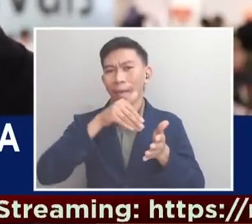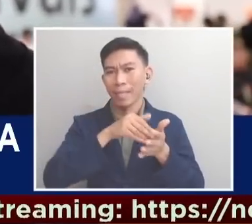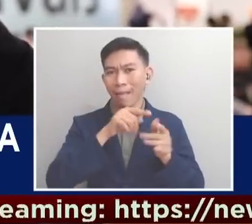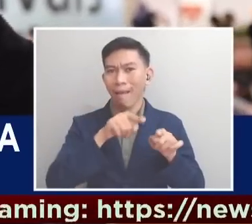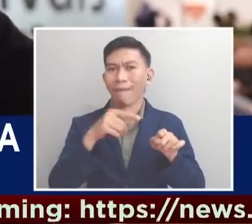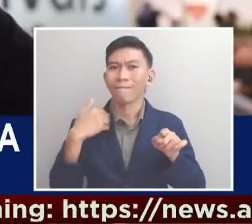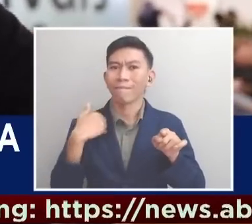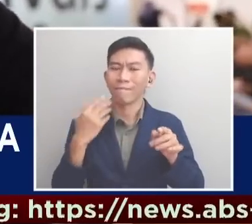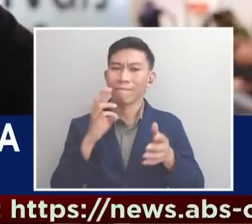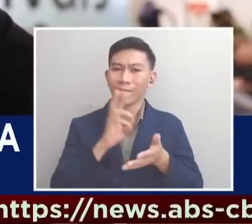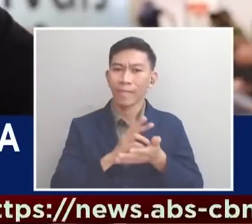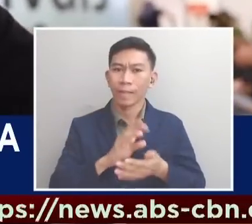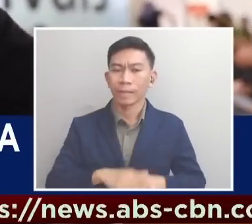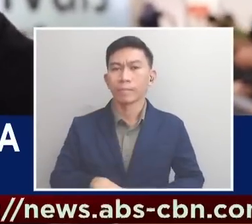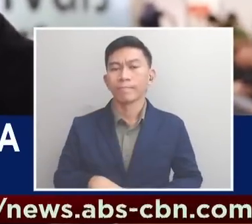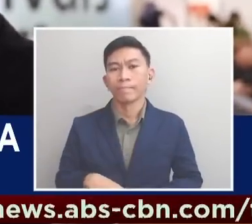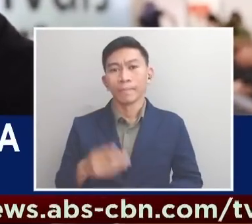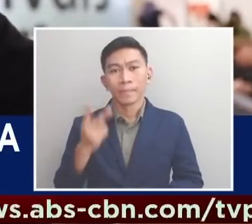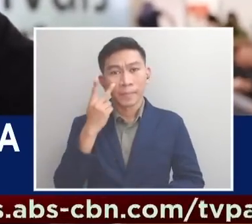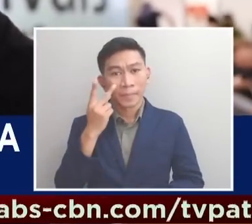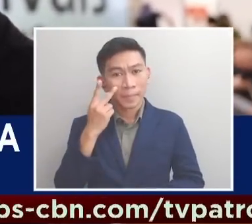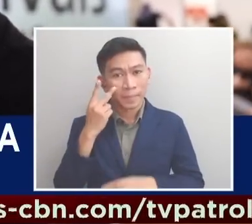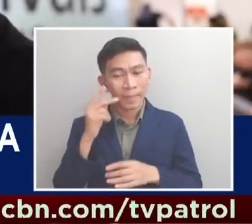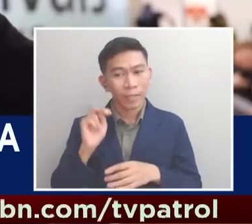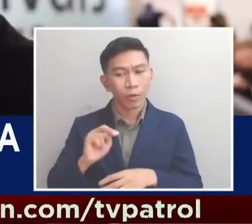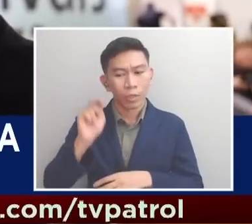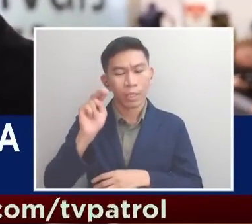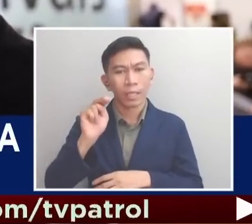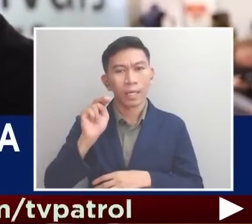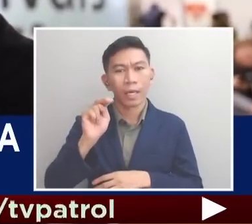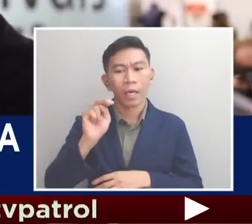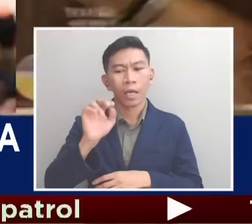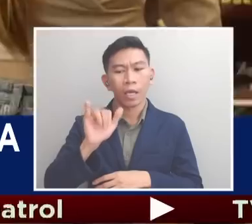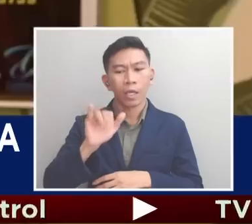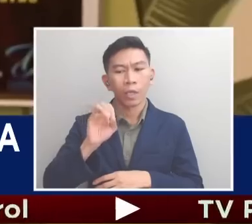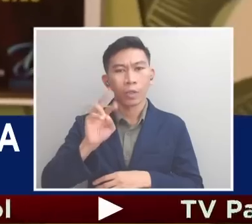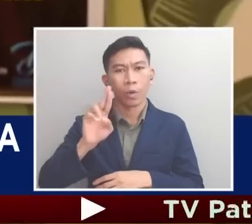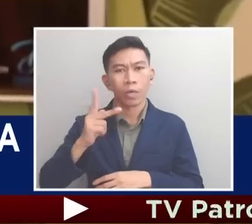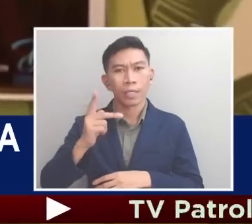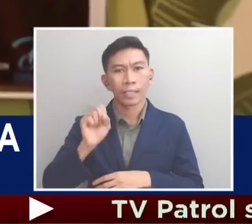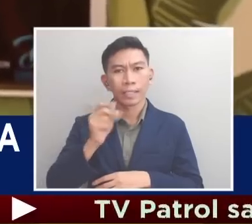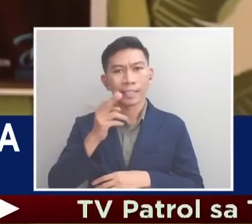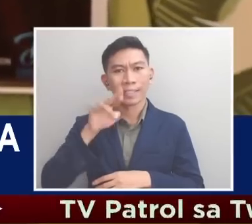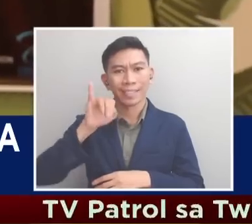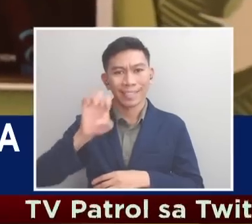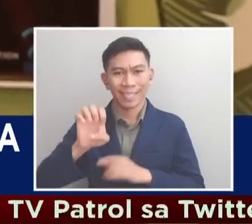sa North Yorkshire po, Independence Day for TFC.